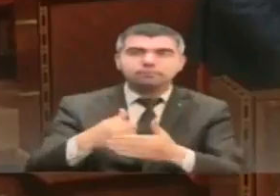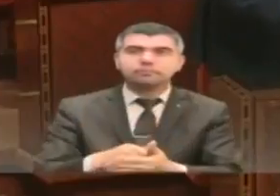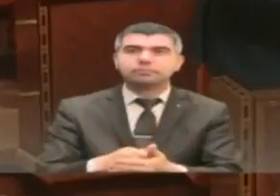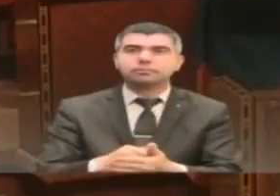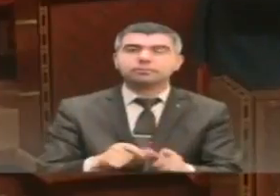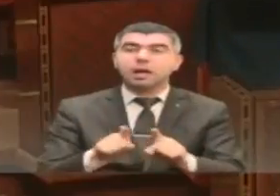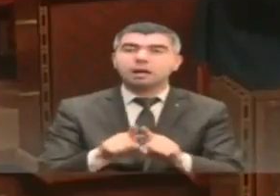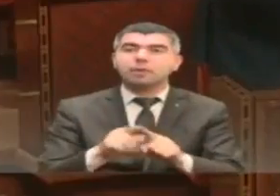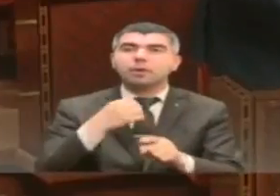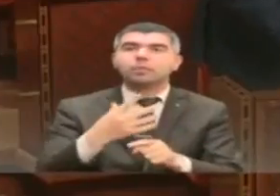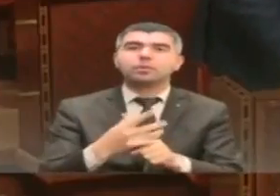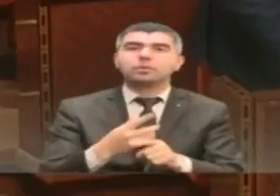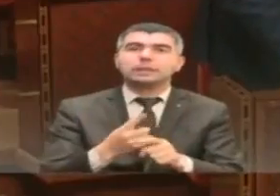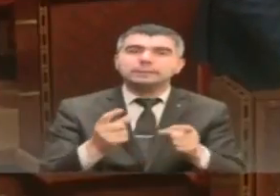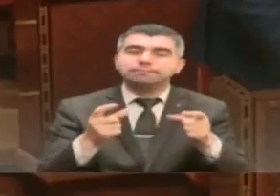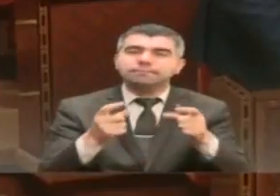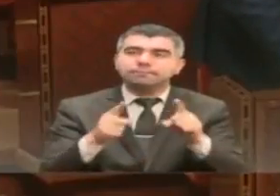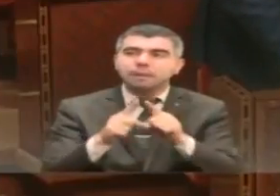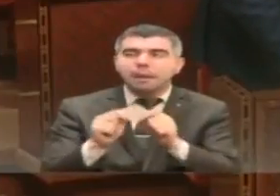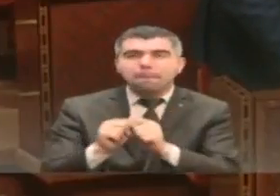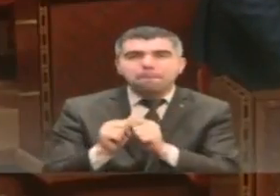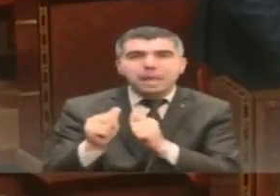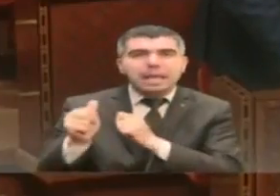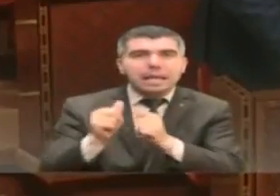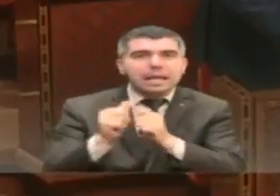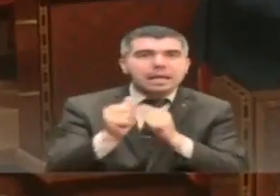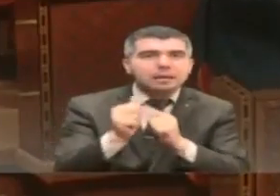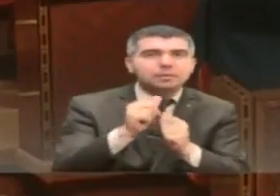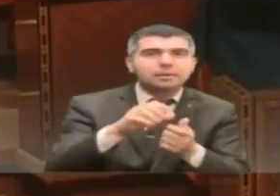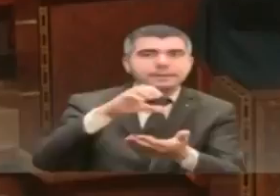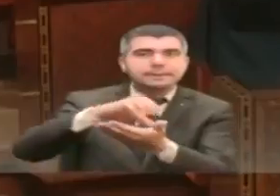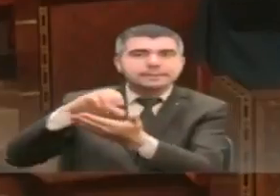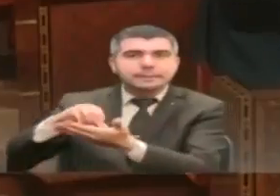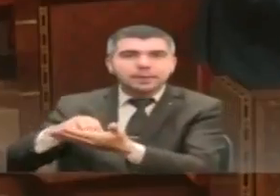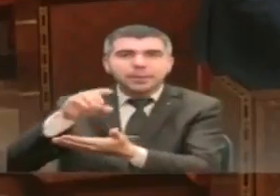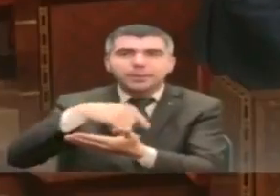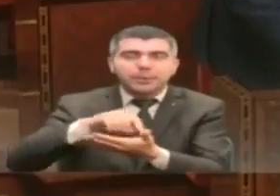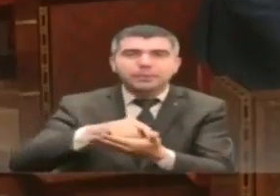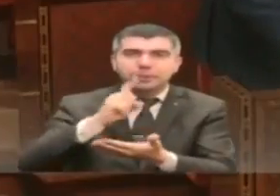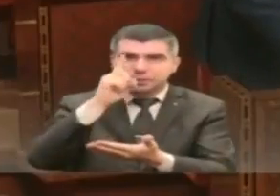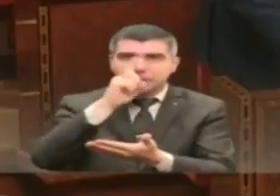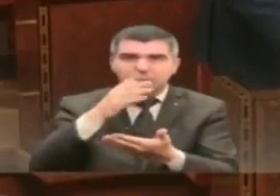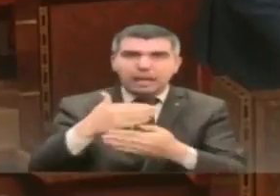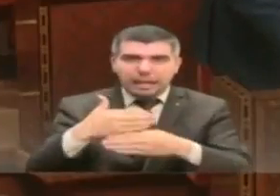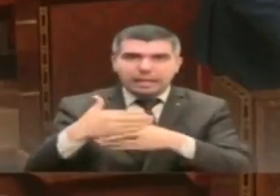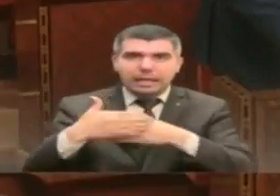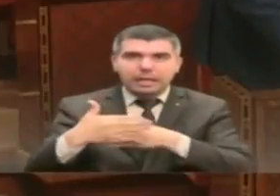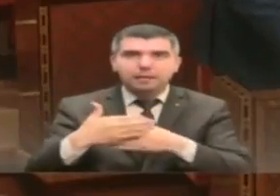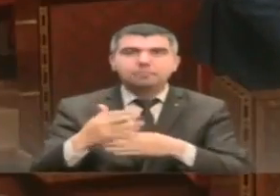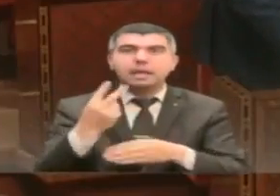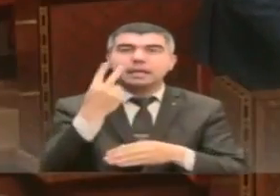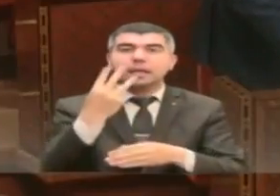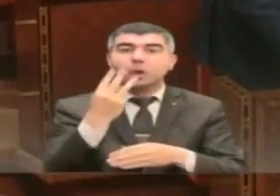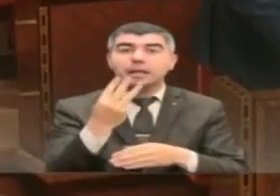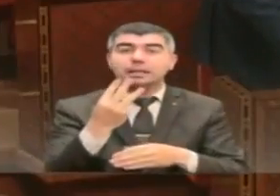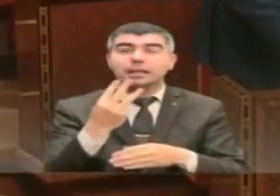المشروع ديال تقليص الفوارق المجالية. هذا واحد المشروع اللي غيكون فيه حوالي